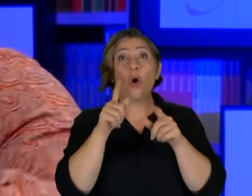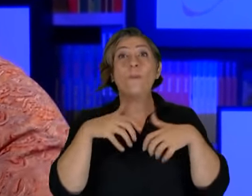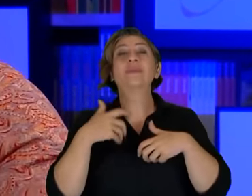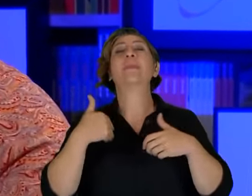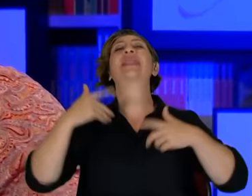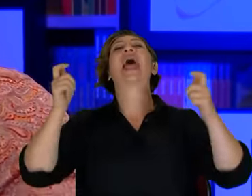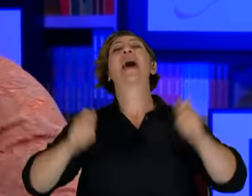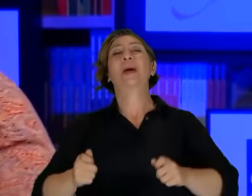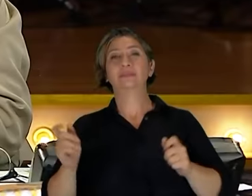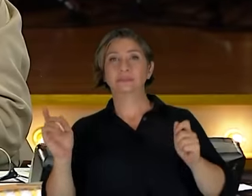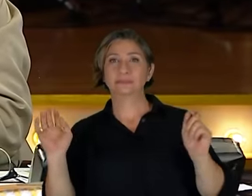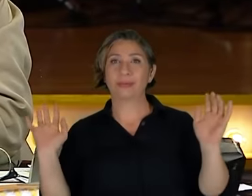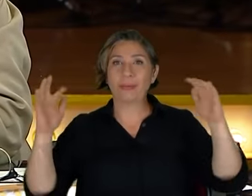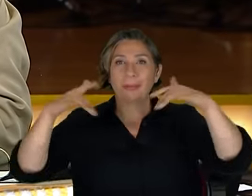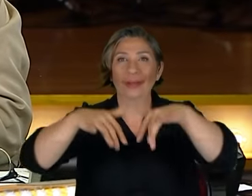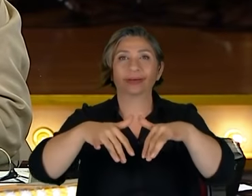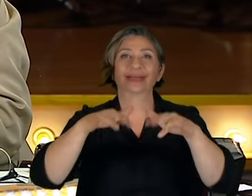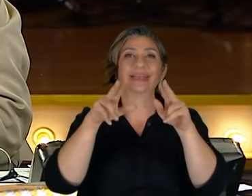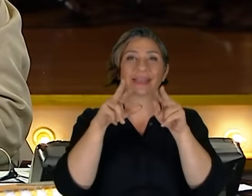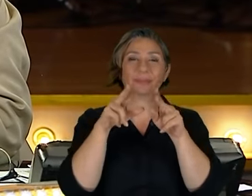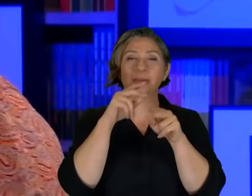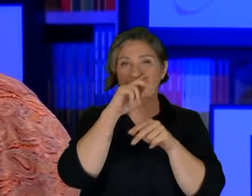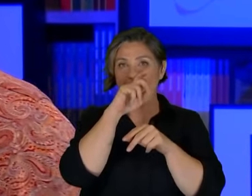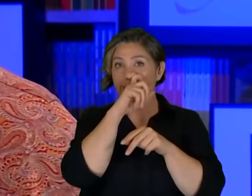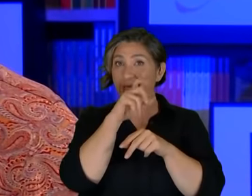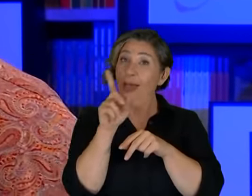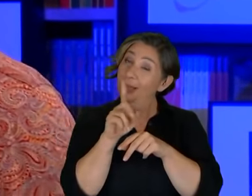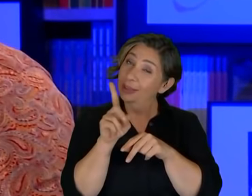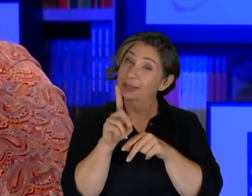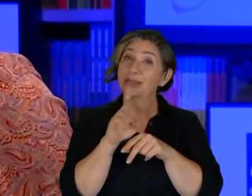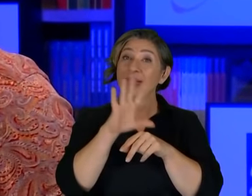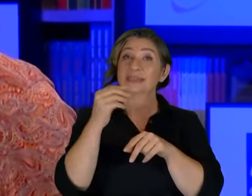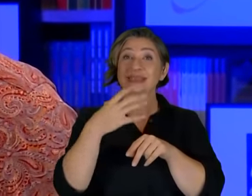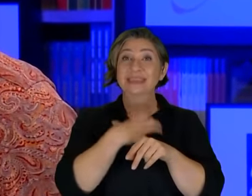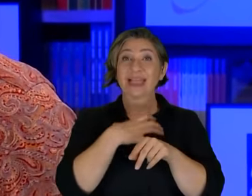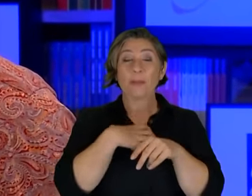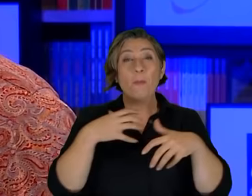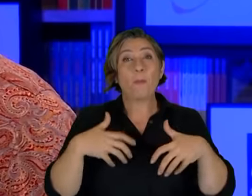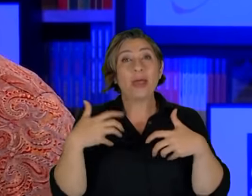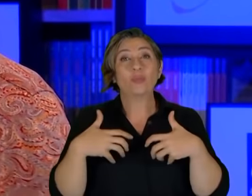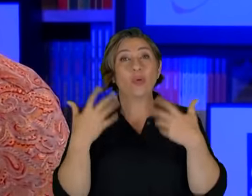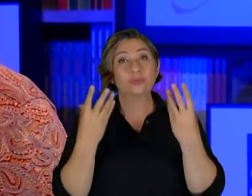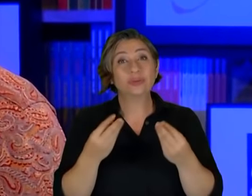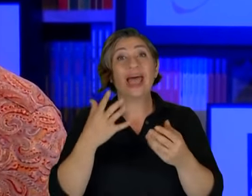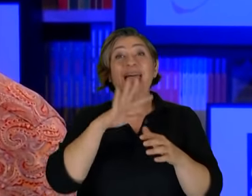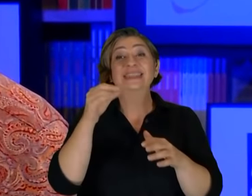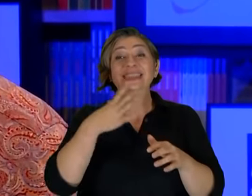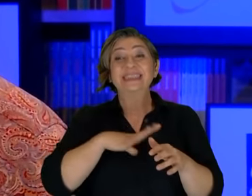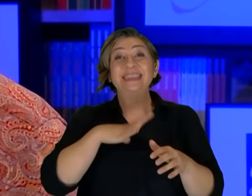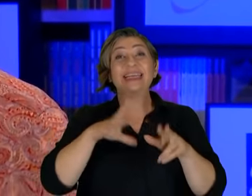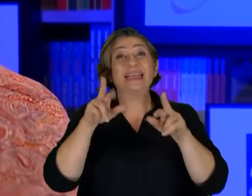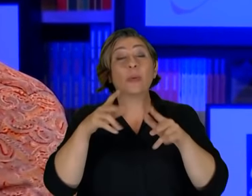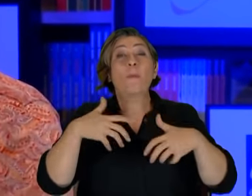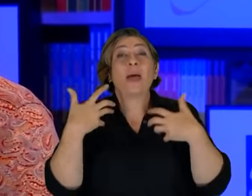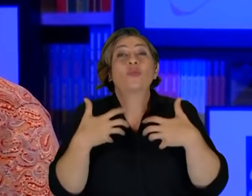maymunsa ben de olurum gibi hani. Hı. Hemen arkasından gelirim. Hayır. Herkes kendi kendine maymun olsun. Herkes istediği gibi maymunluk